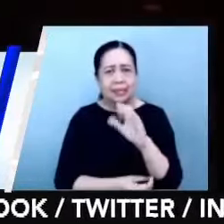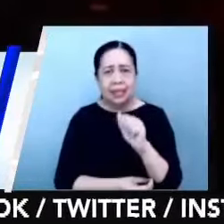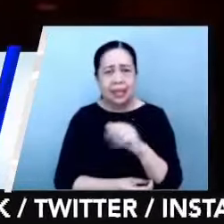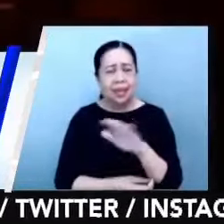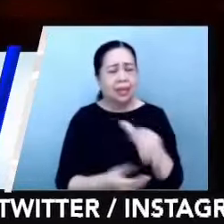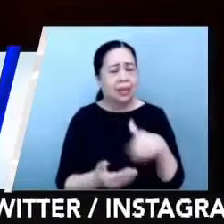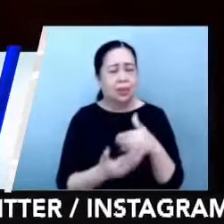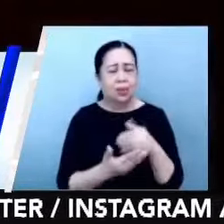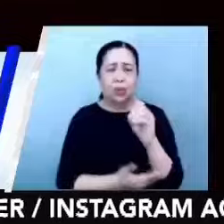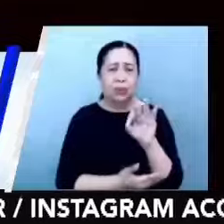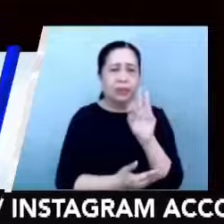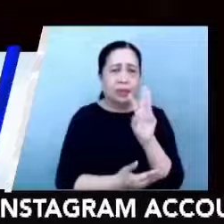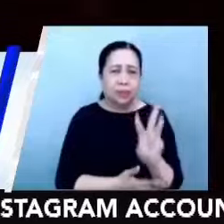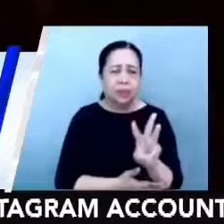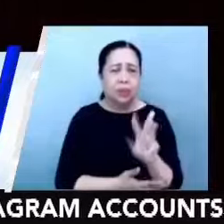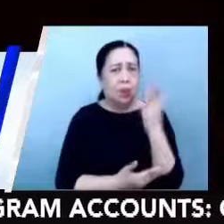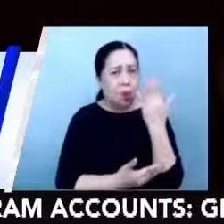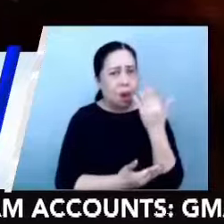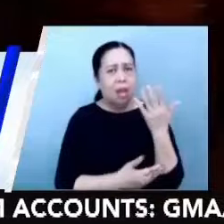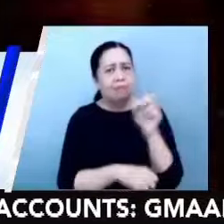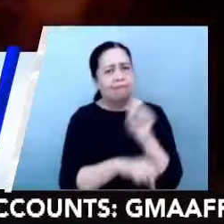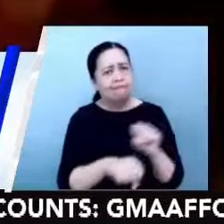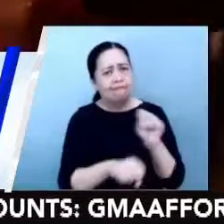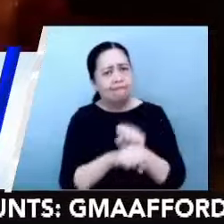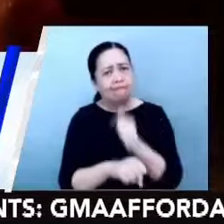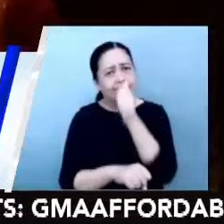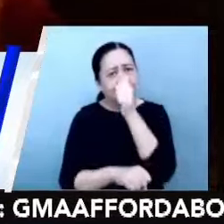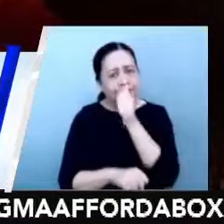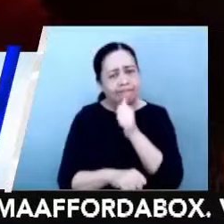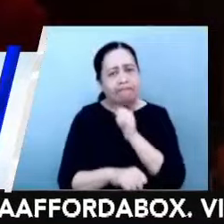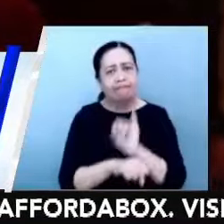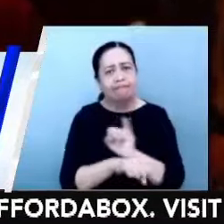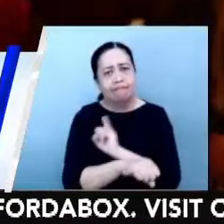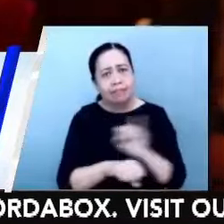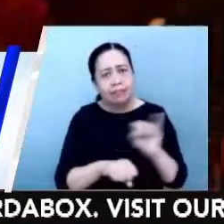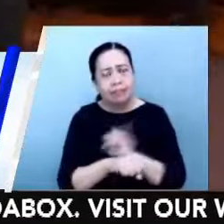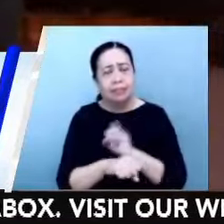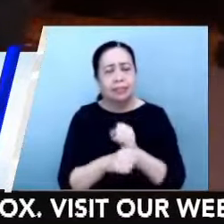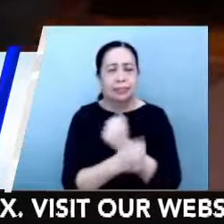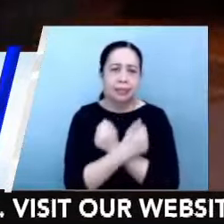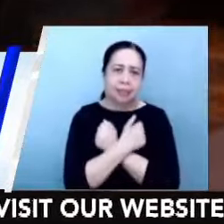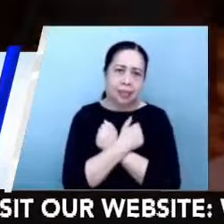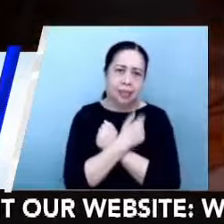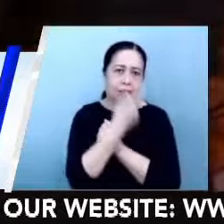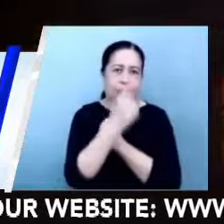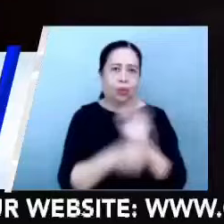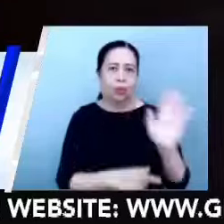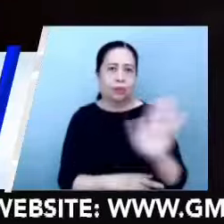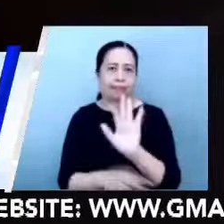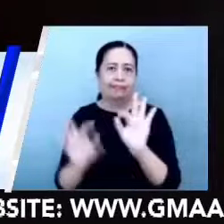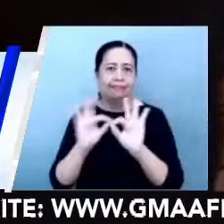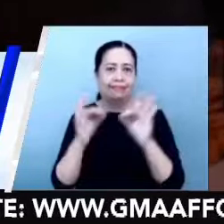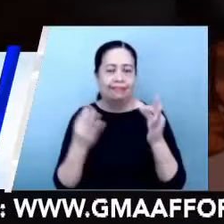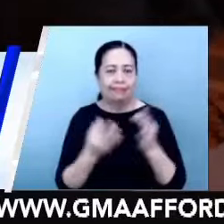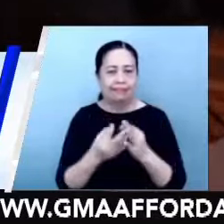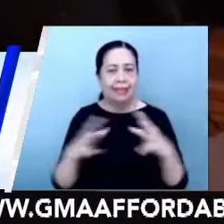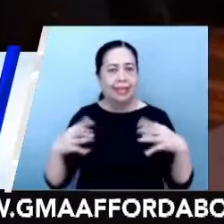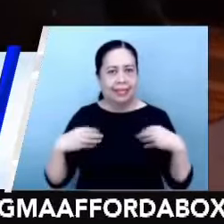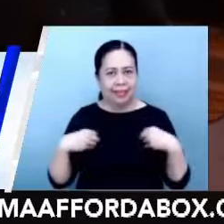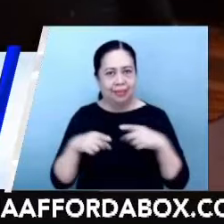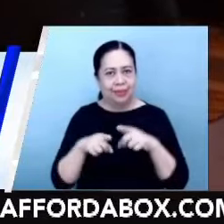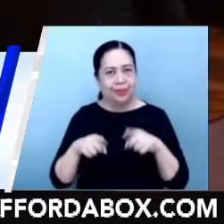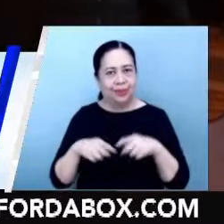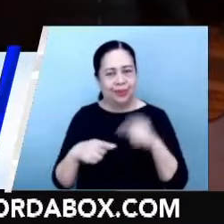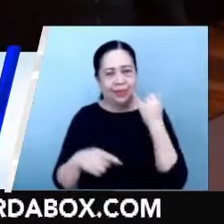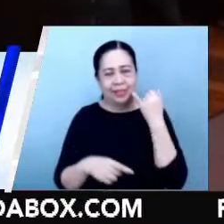OFWs dahil sa kanilang katatagan, kasipagan at pagmamahal sa kani-kanilang pamilya. Hinandog din ni Miss Jessica ang